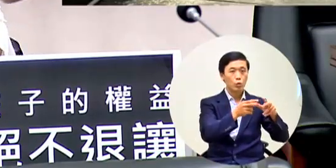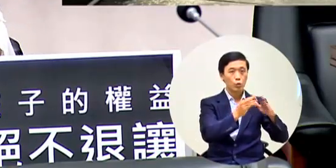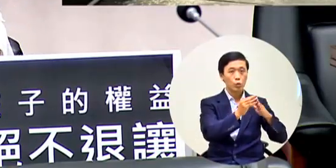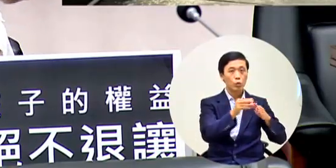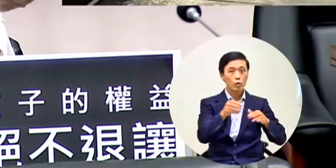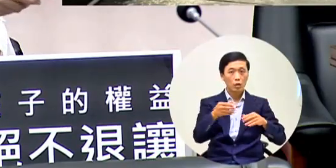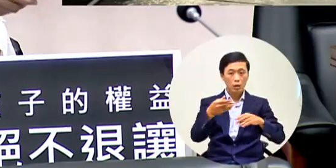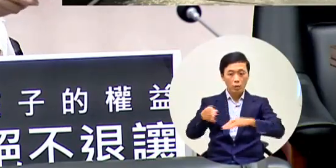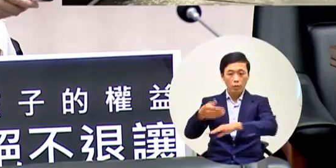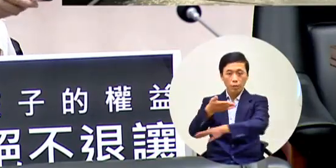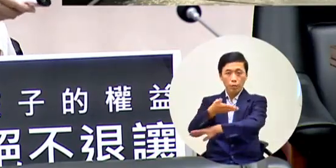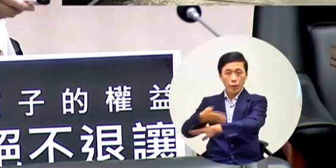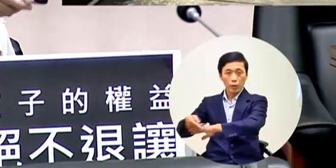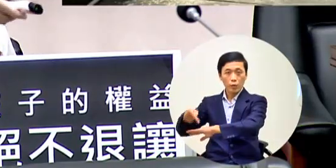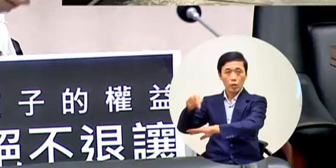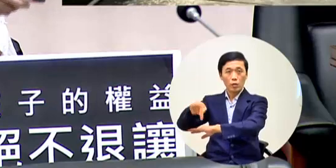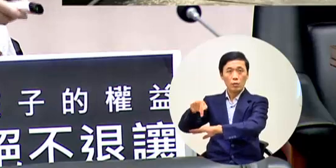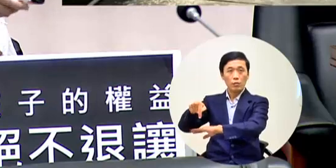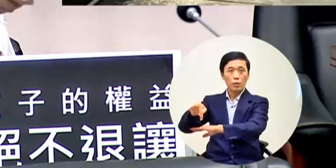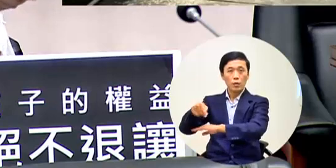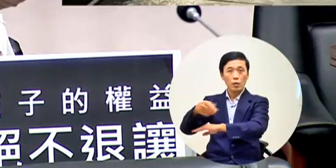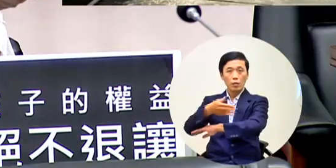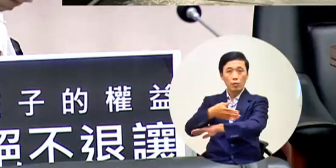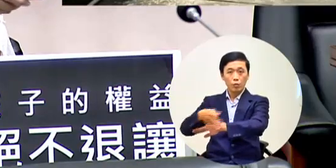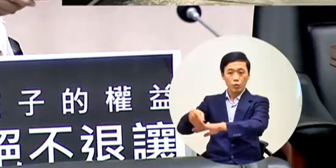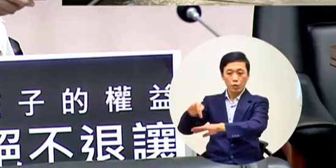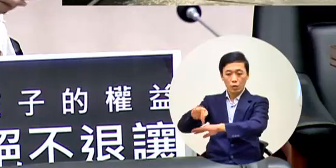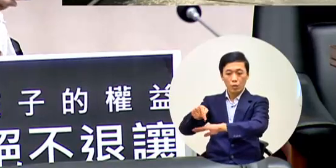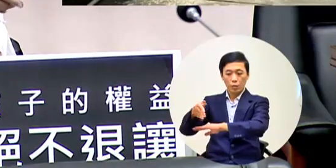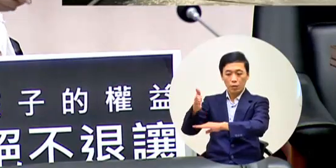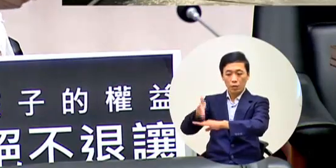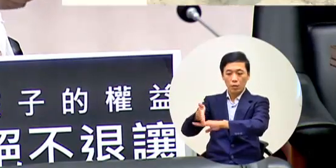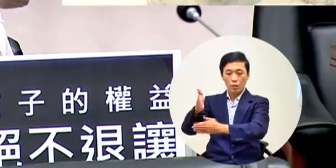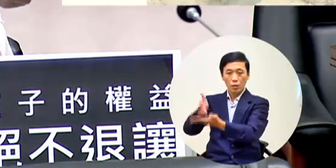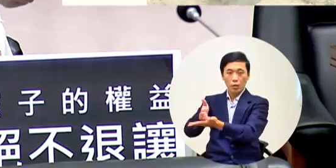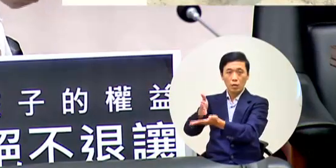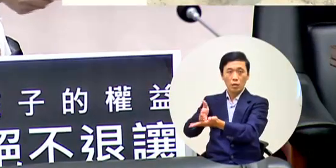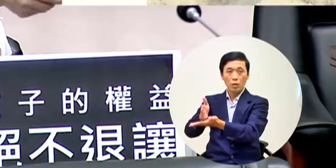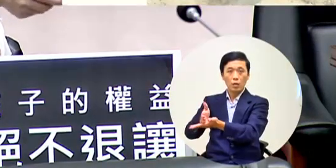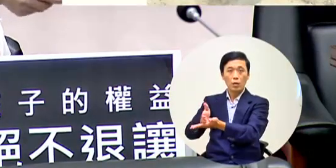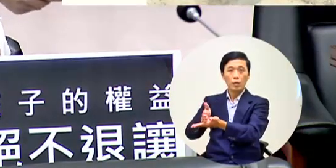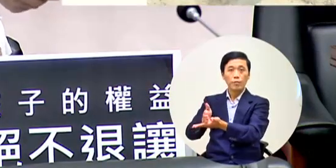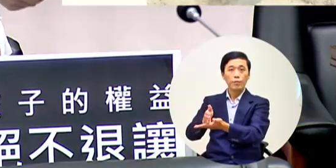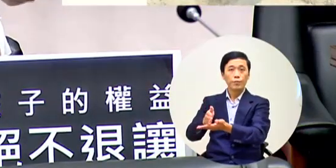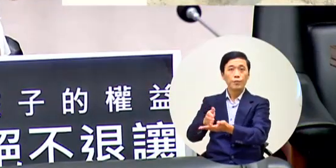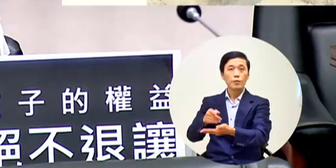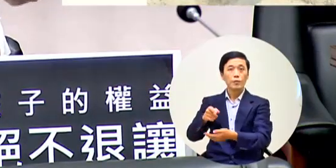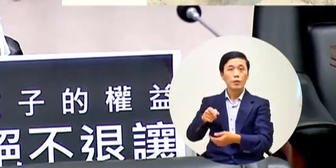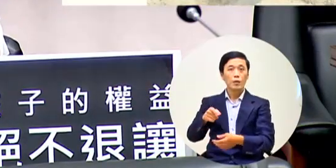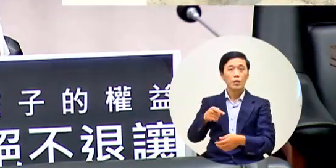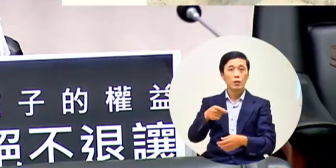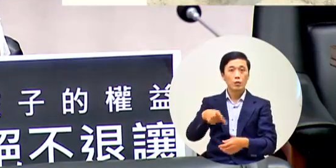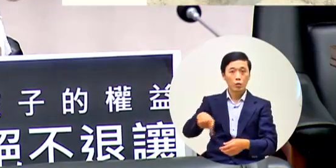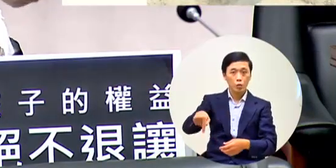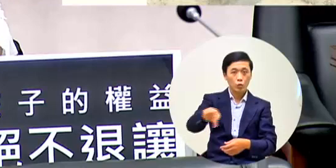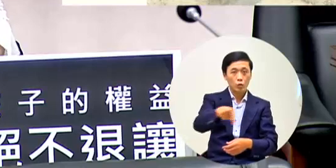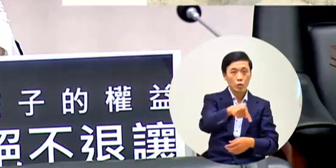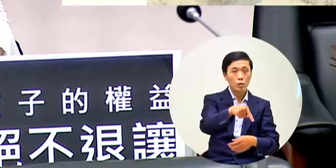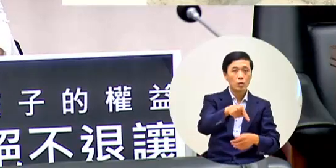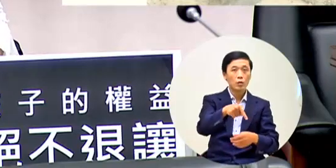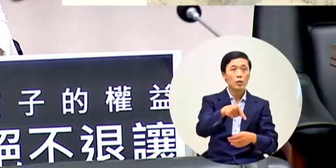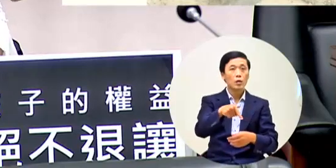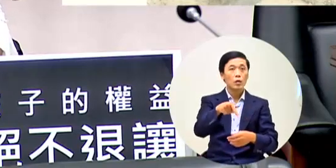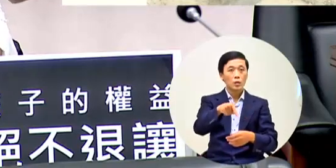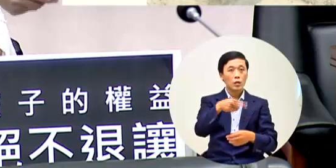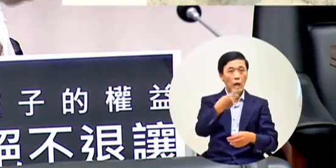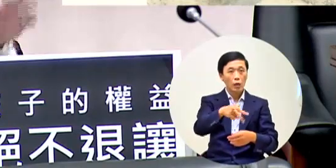了，就这条排水到这个地方前面就没有了，高家都要设备进来对不对？ 就是这样转过来就忘记里面了。然后这边